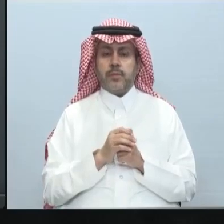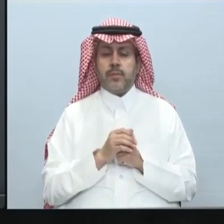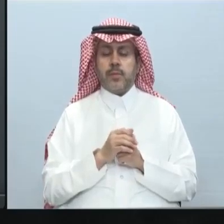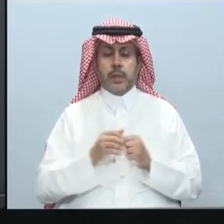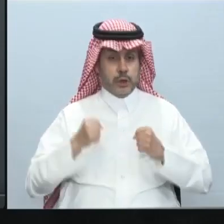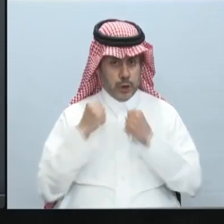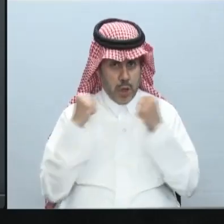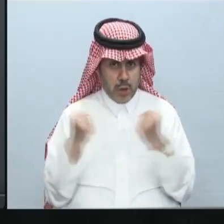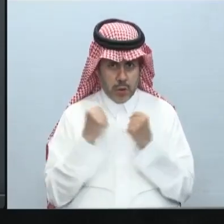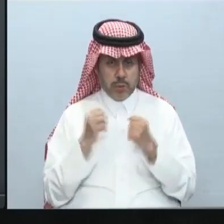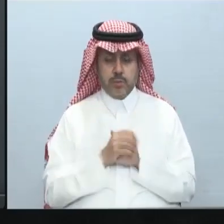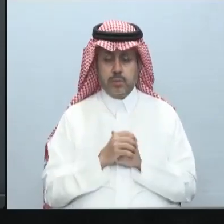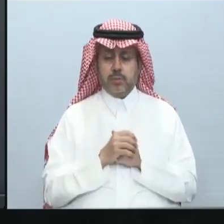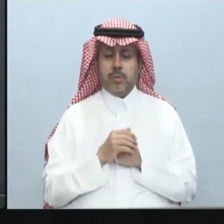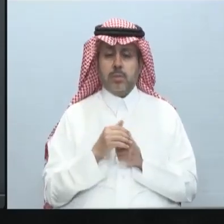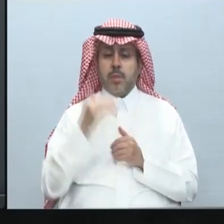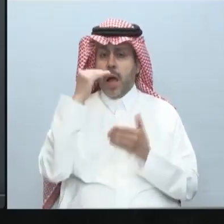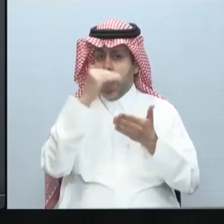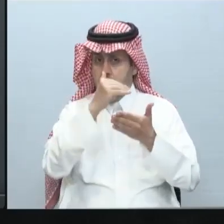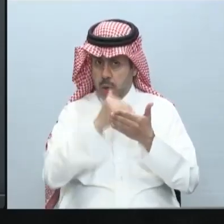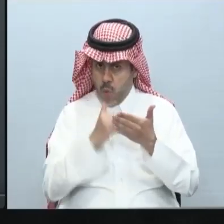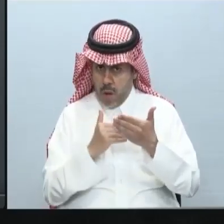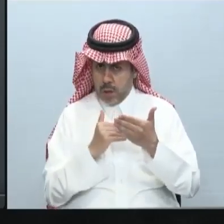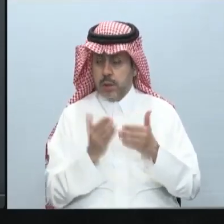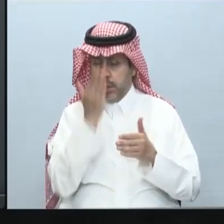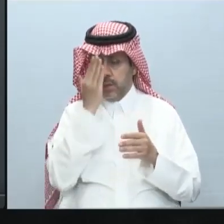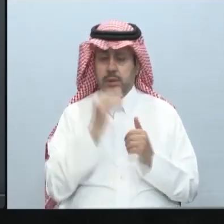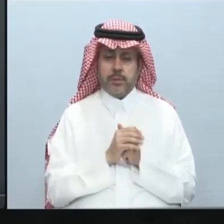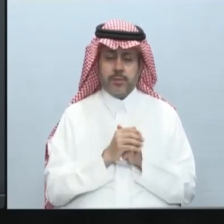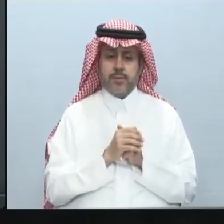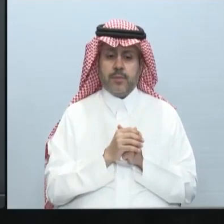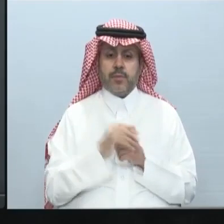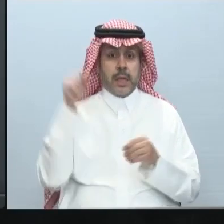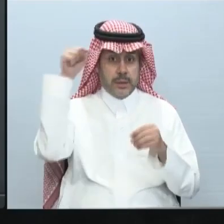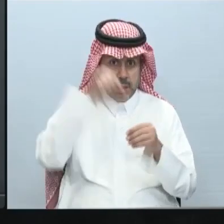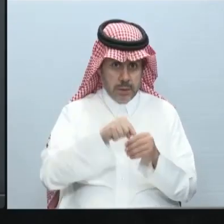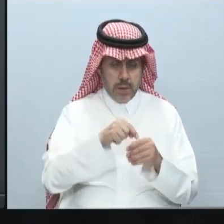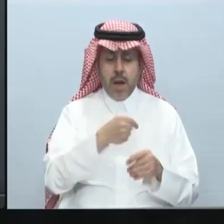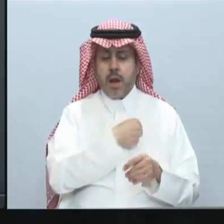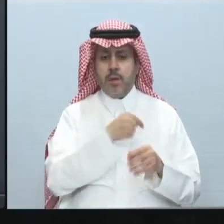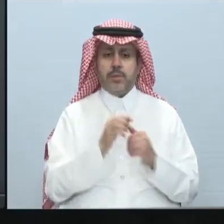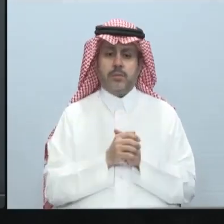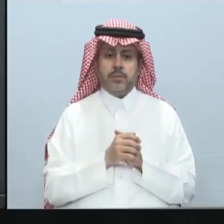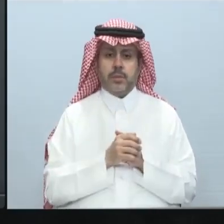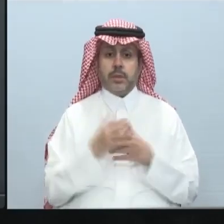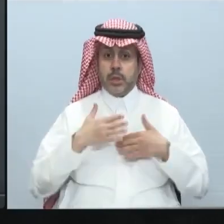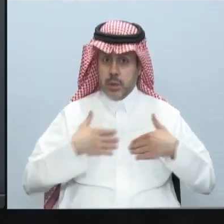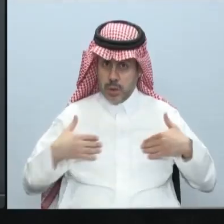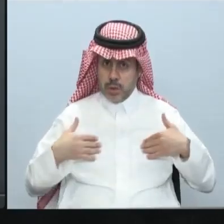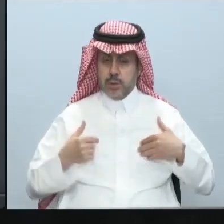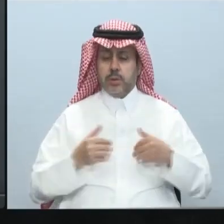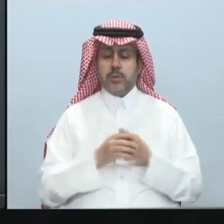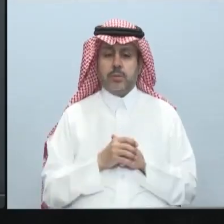تحرص على ان تتنوع في هذه العبادات لكي تصل الى القلب وتسعد السعاده التي